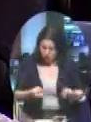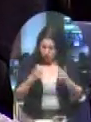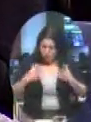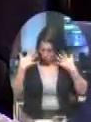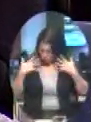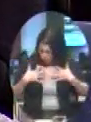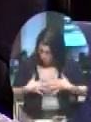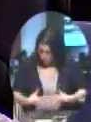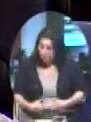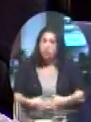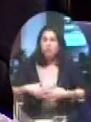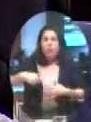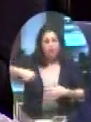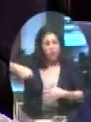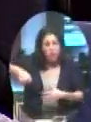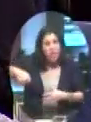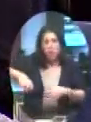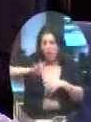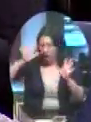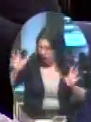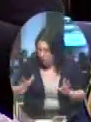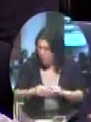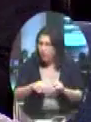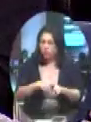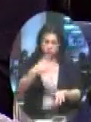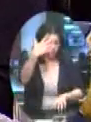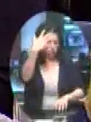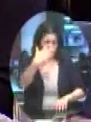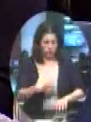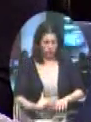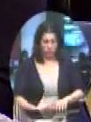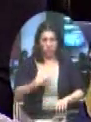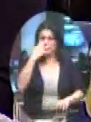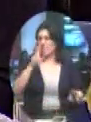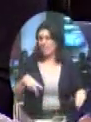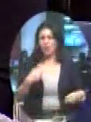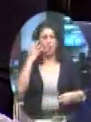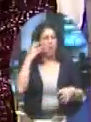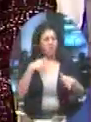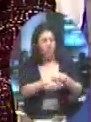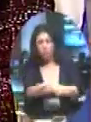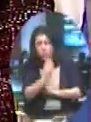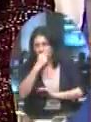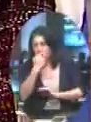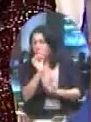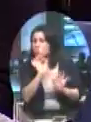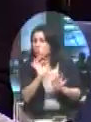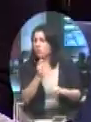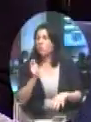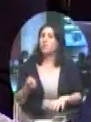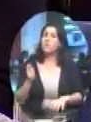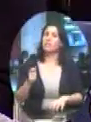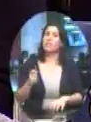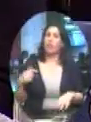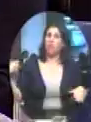מלא. בתיקים, בהכל, מגנומטר, לא יכולים להעביר, לא פלאפונים, לא שום דבר. חברי הכנסת,